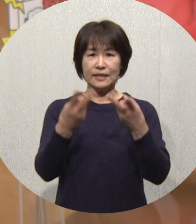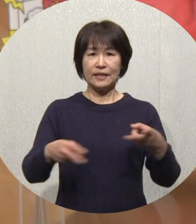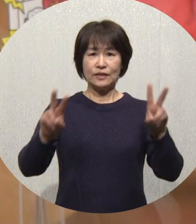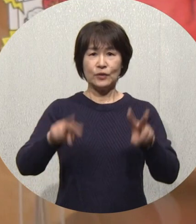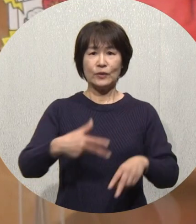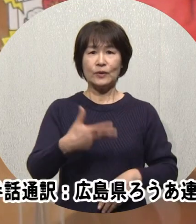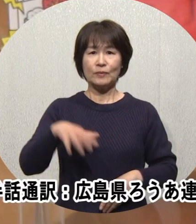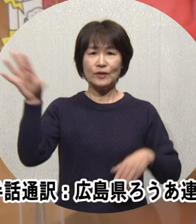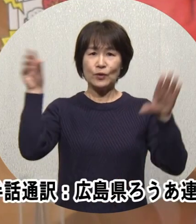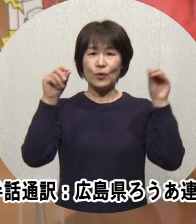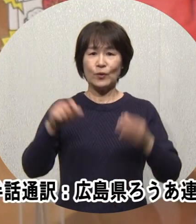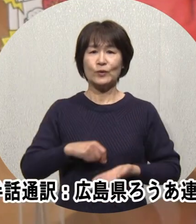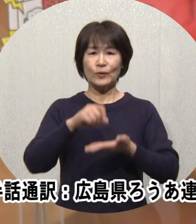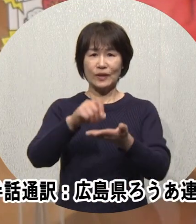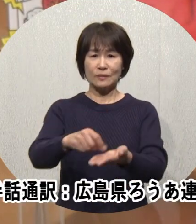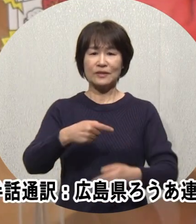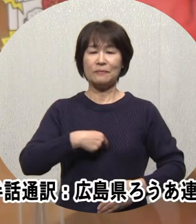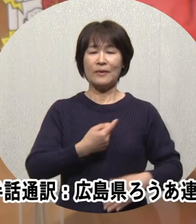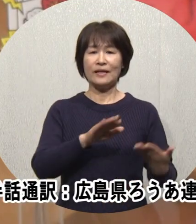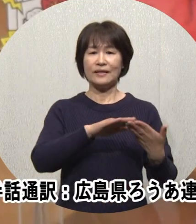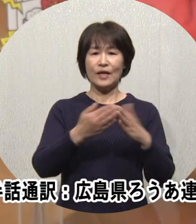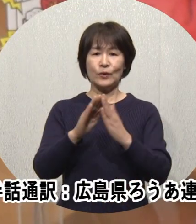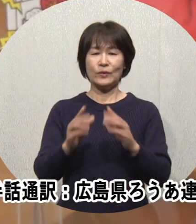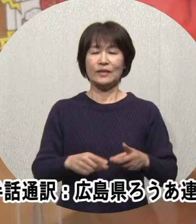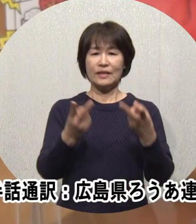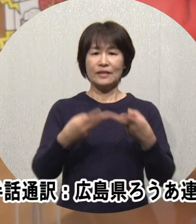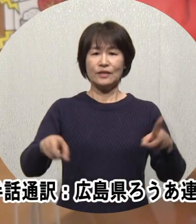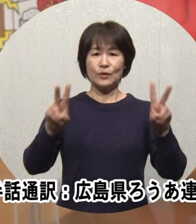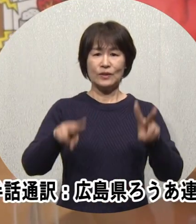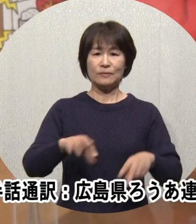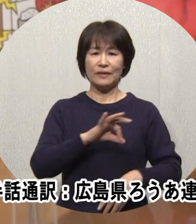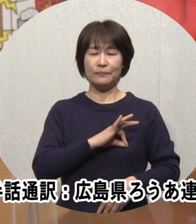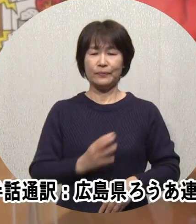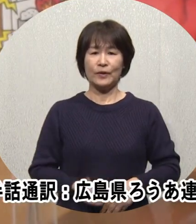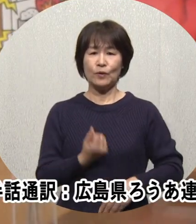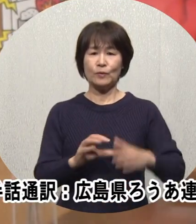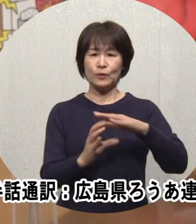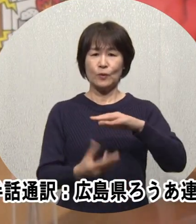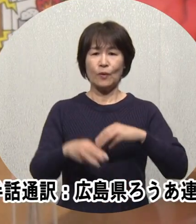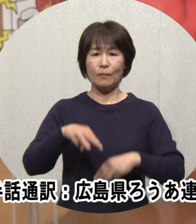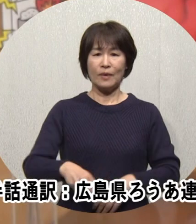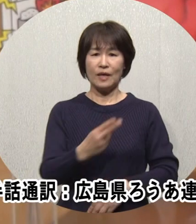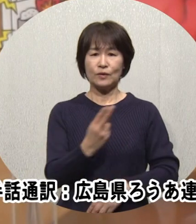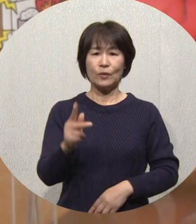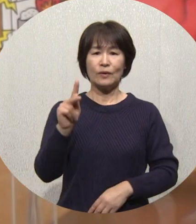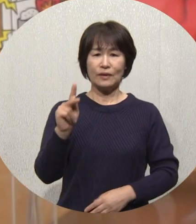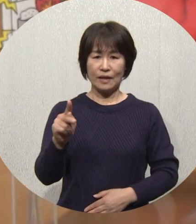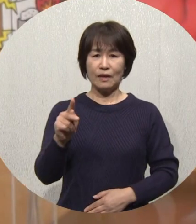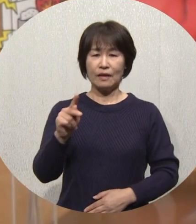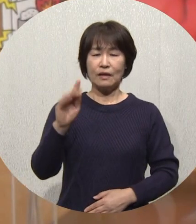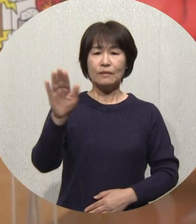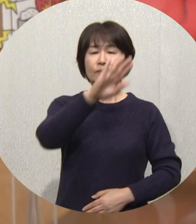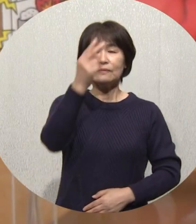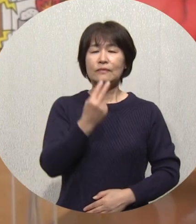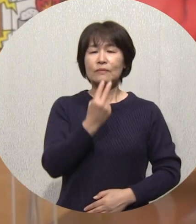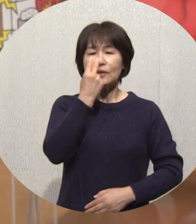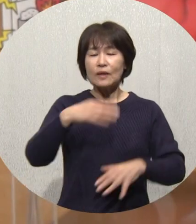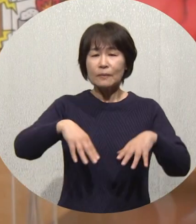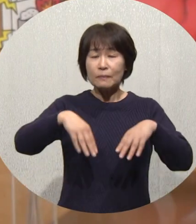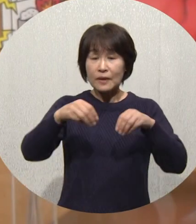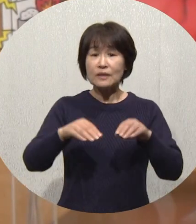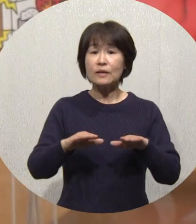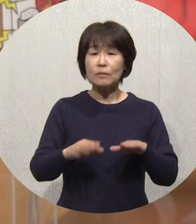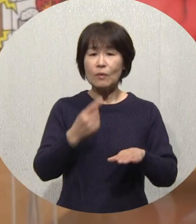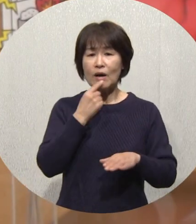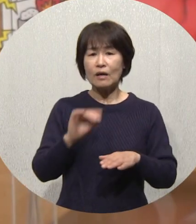東広島市の情報をお届けするマイタウン東広島、信藤まどかです。空気が乾燥しているこの時期は火災